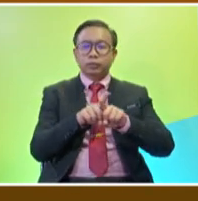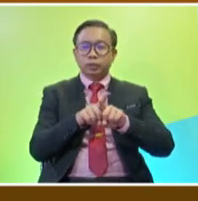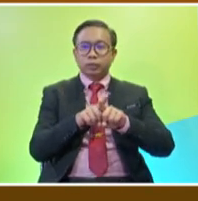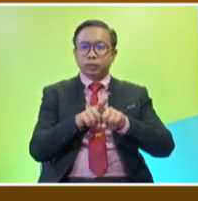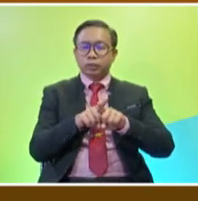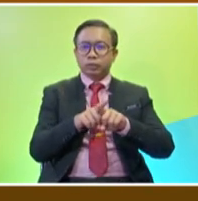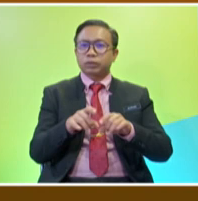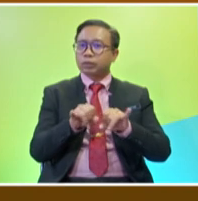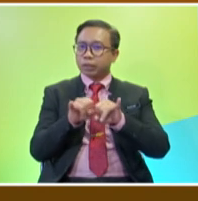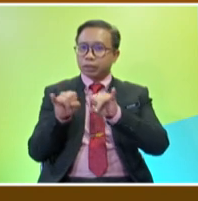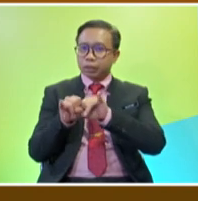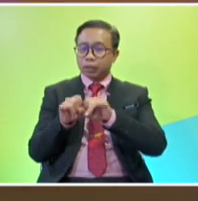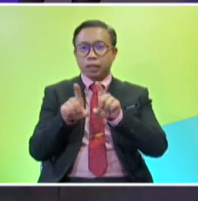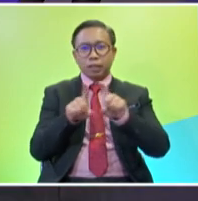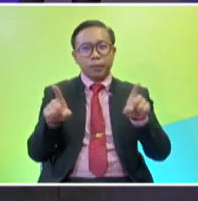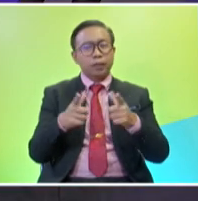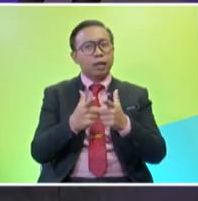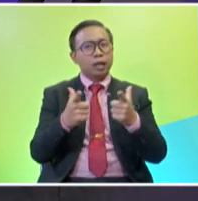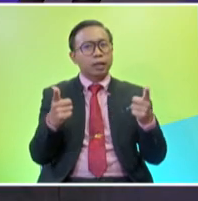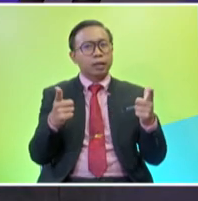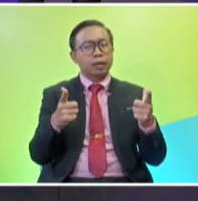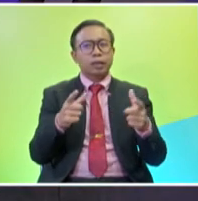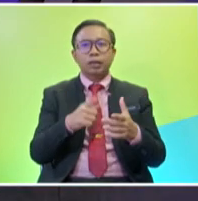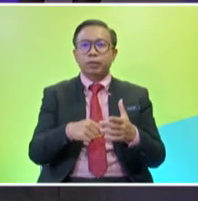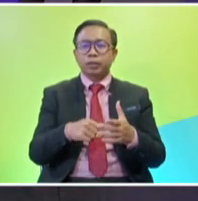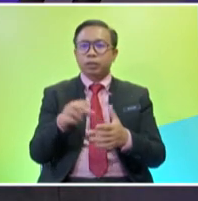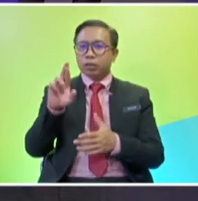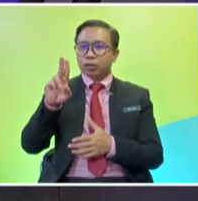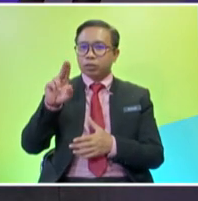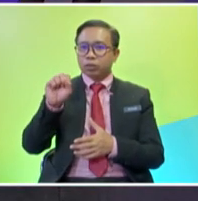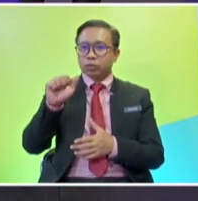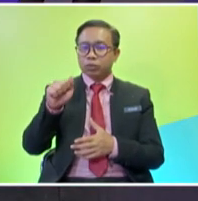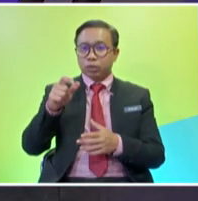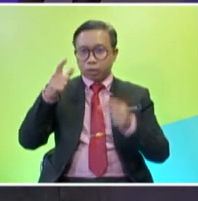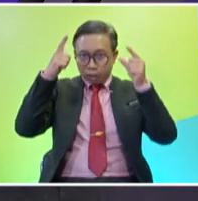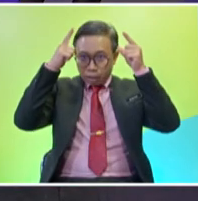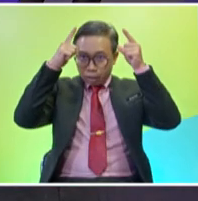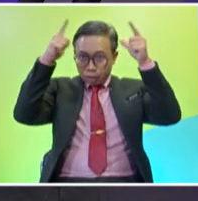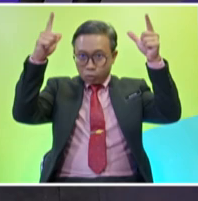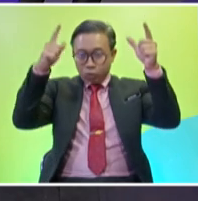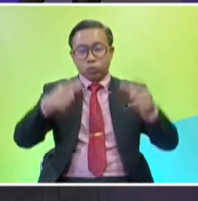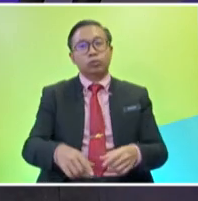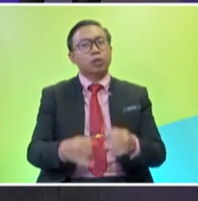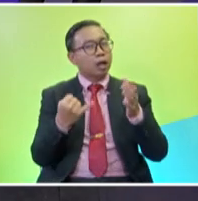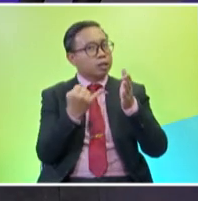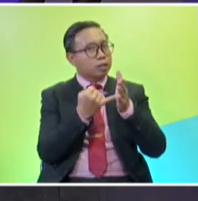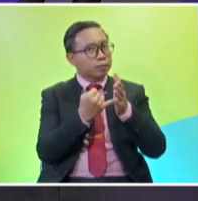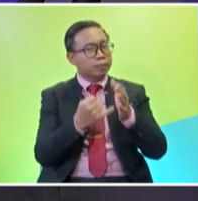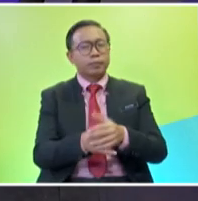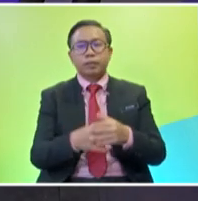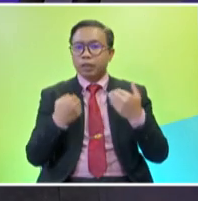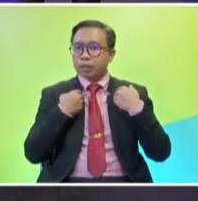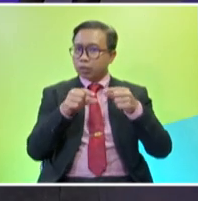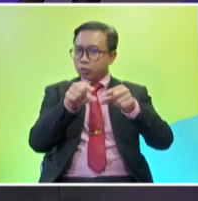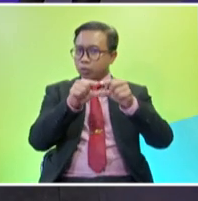sama tetapi bedanya adalah rusa gazel nih tanduk dia lebih lurus lebih tajam kemudian dia ada satu